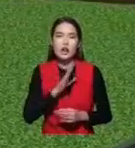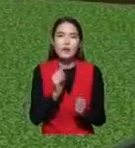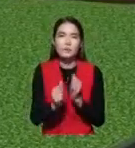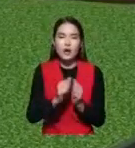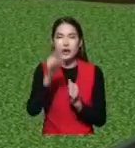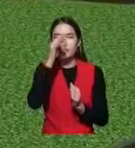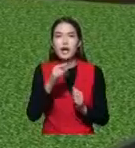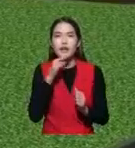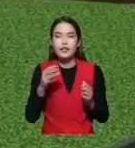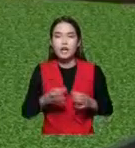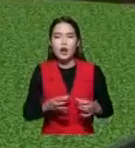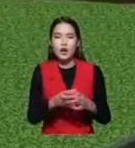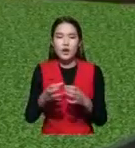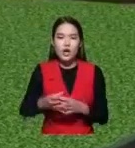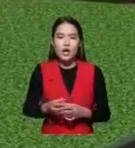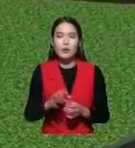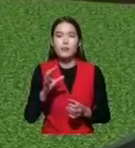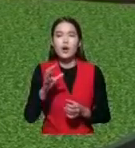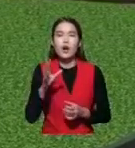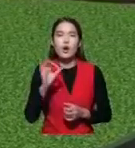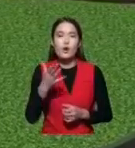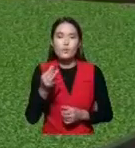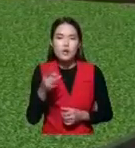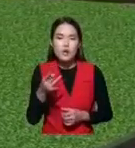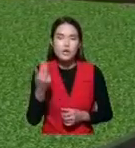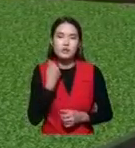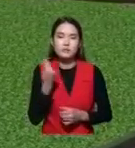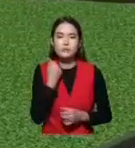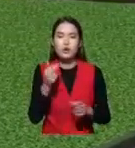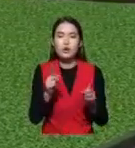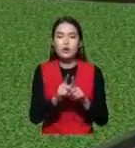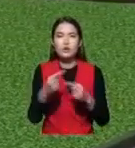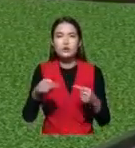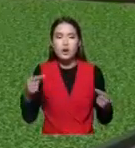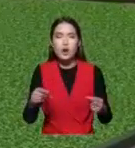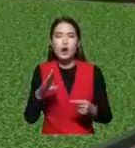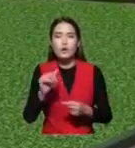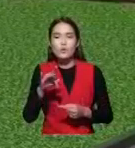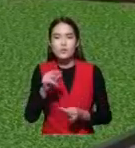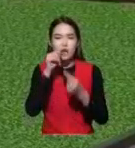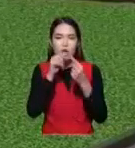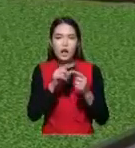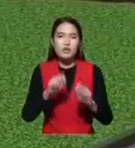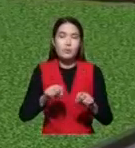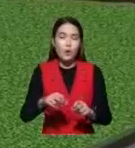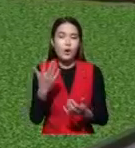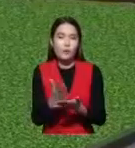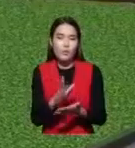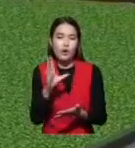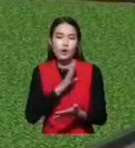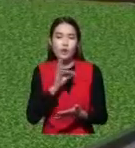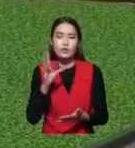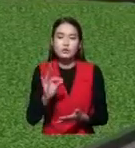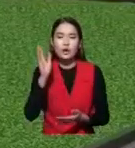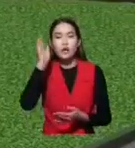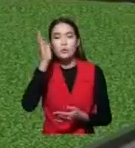қазақстандық команда 18 ұпай жинап, соңғы матчқа дейін негізгі құрлықтық турнирге қатысуға мүмкіндік болған. Тағыбергеннің